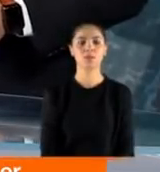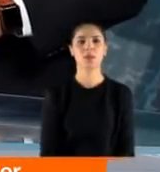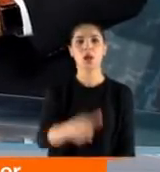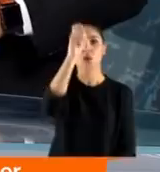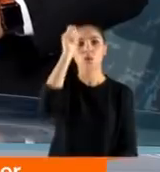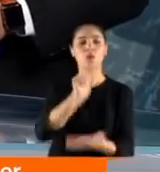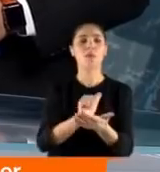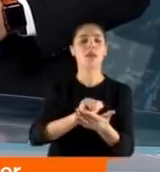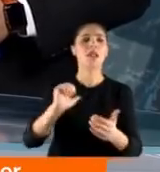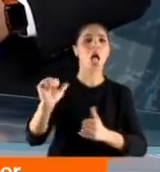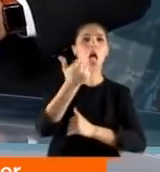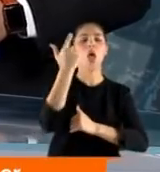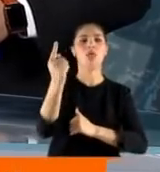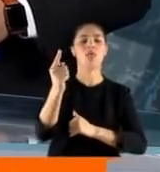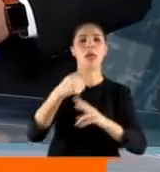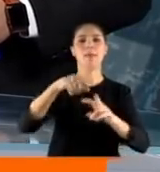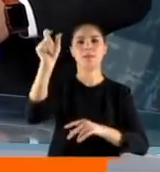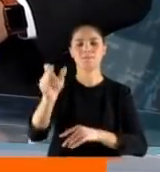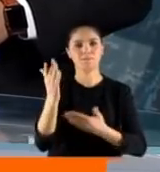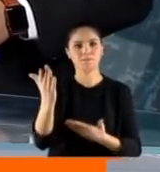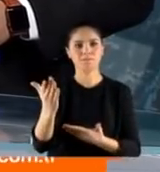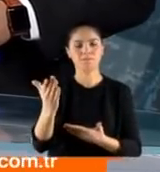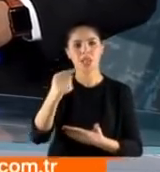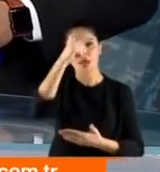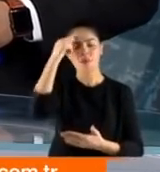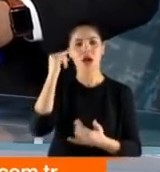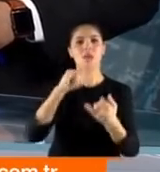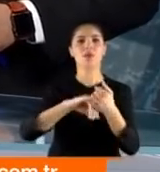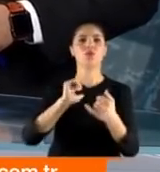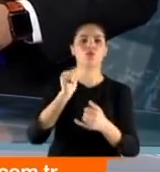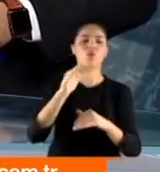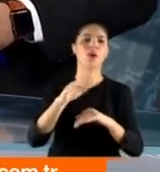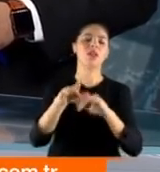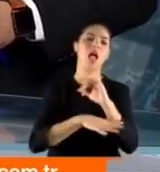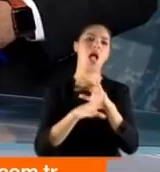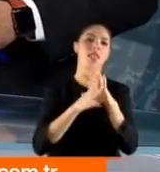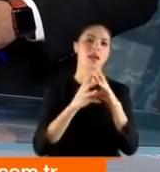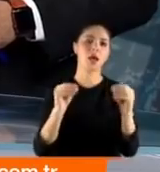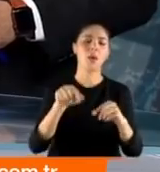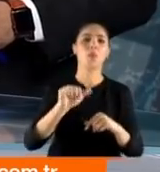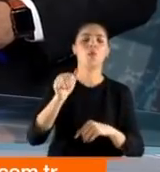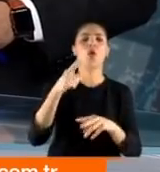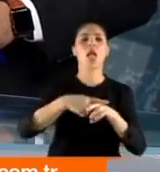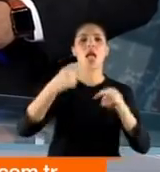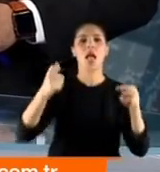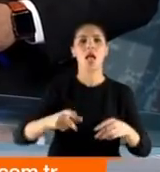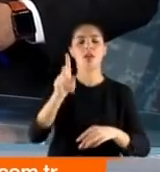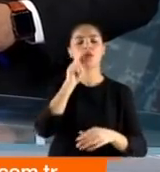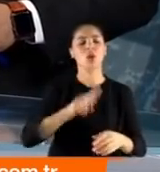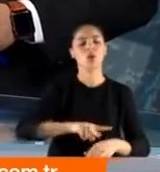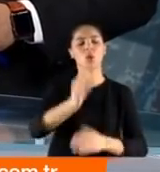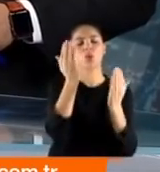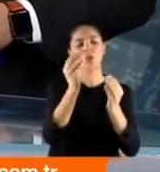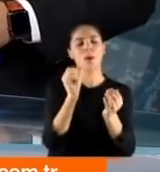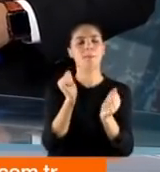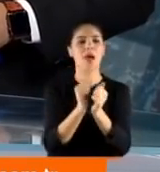Türk basının önemli kalemlerinden biriydi Ahmet Kekeç. Maalesef cumartesi günü kaybetmiştik. Bugün Eyüp Sultan'dan son yolculuğuna